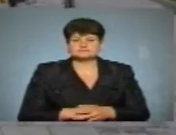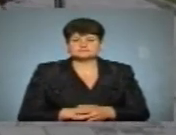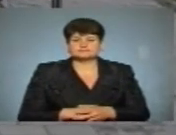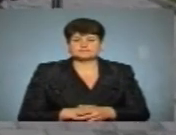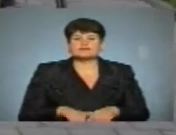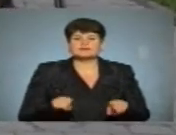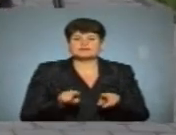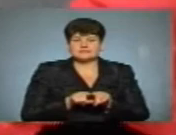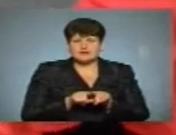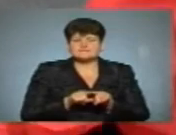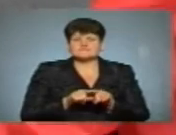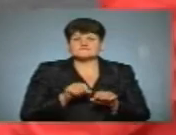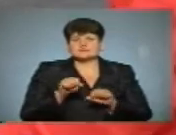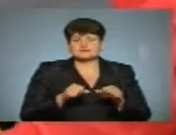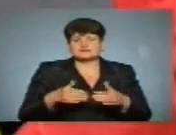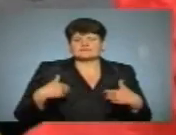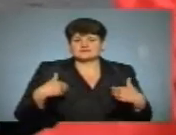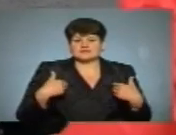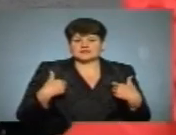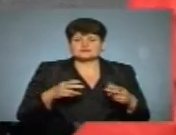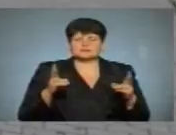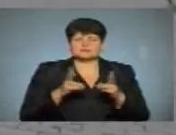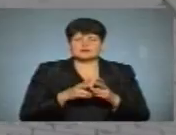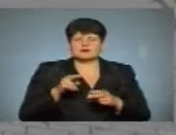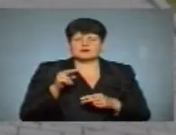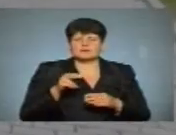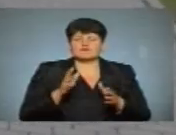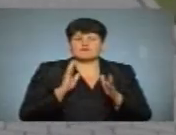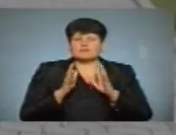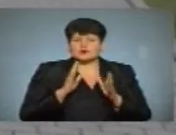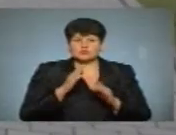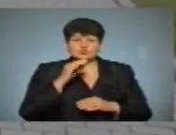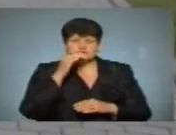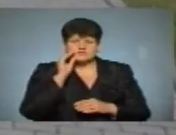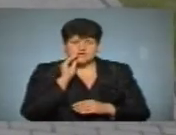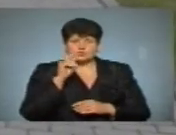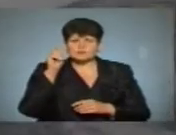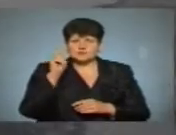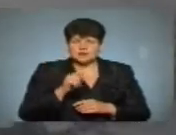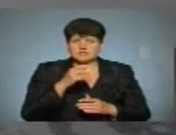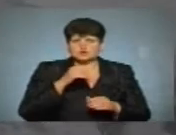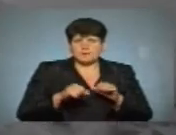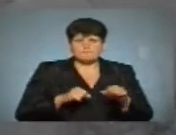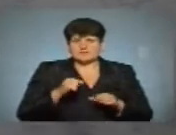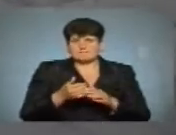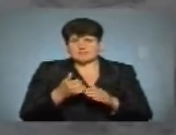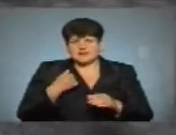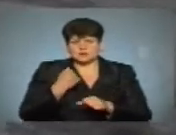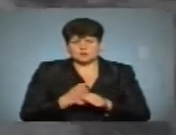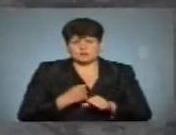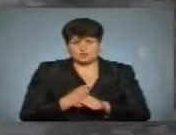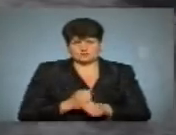Так велосипедистки вітаються при зустрічі у парку Шевченка. Сюди приїхали, щоб покататись перед роботою.